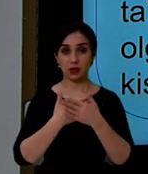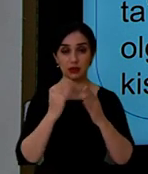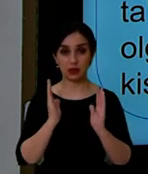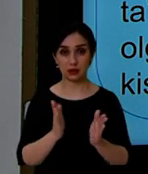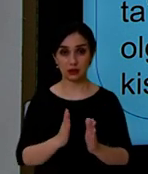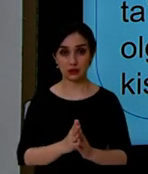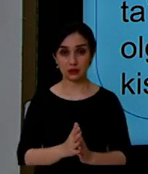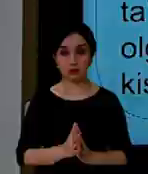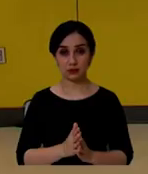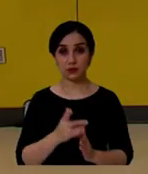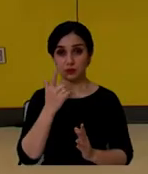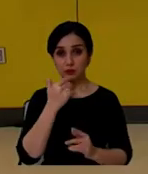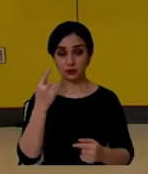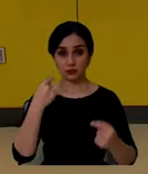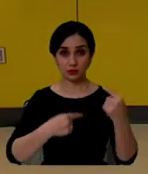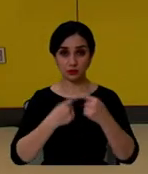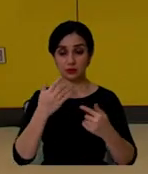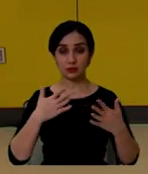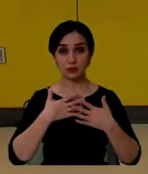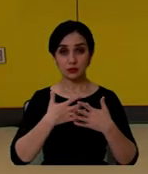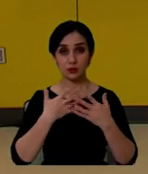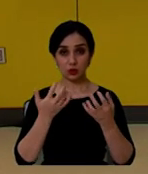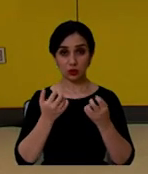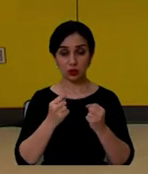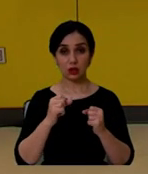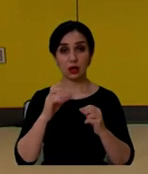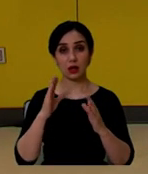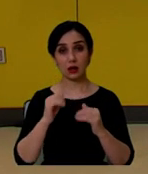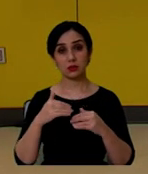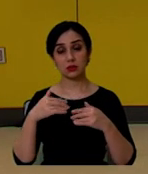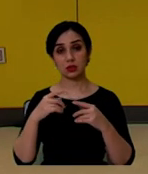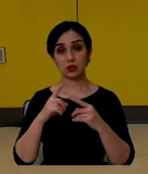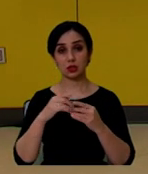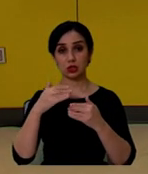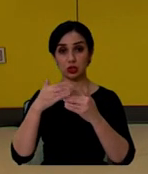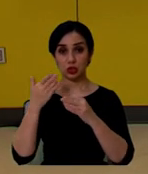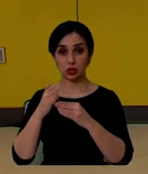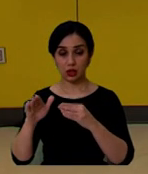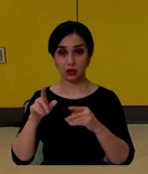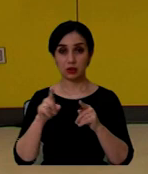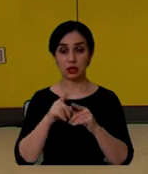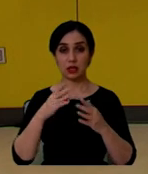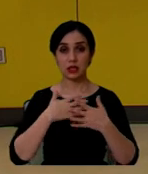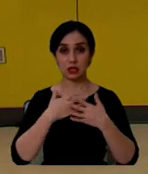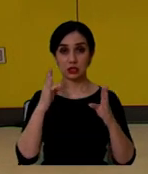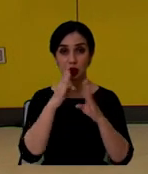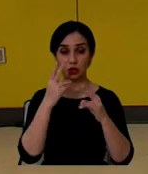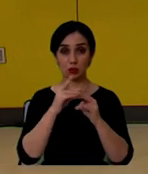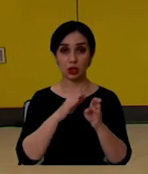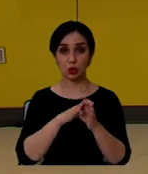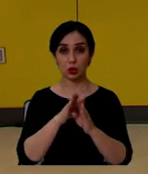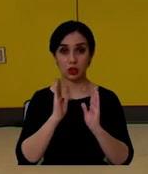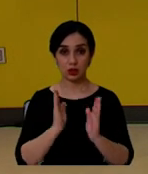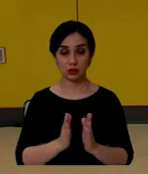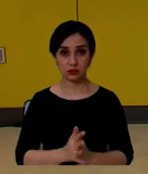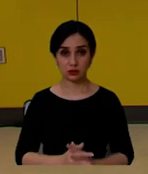qiladi. Qon ham nafas olganda, ham chiqarganda kislorod bilan to'yinadi.